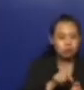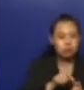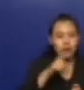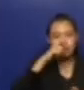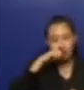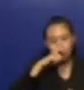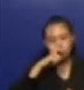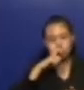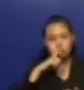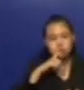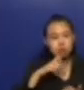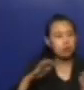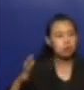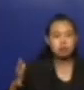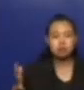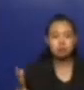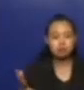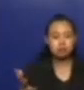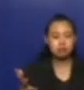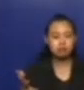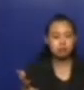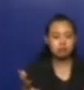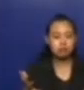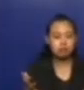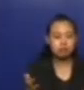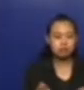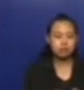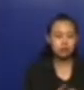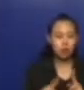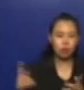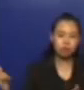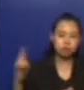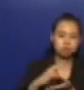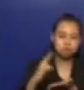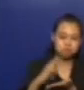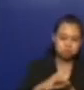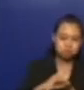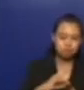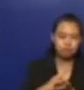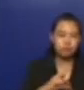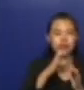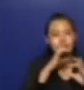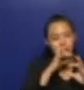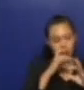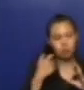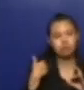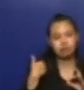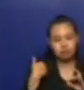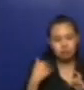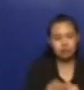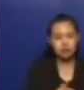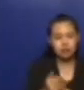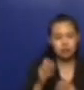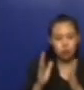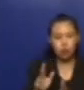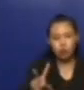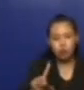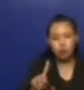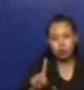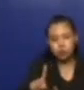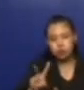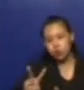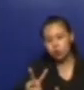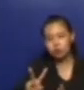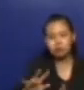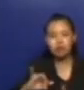ไม่มีเกิดขึ้นสักวันแล้ววันนี้ก็มีแต่นำข้าวบ้างเหมือนกับระยองตะกี้ลายสองลายหรือมาจากบางประเท